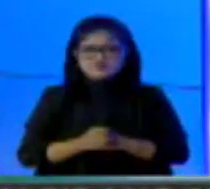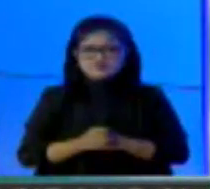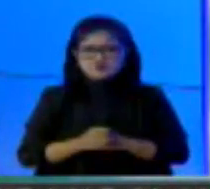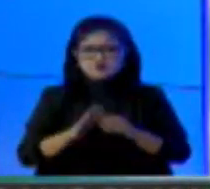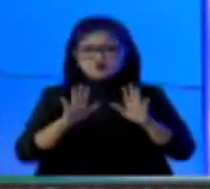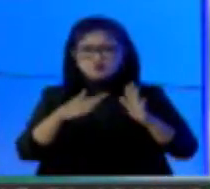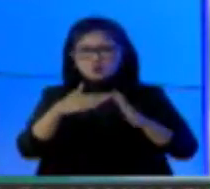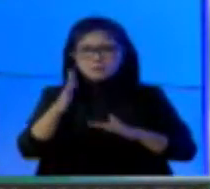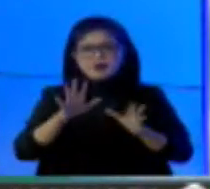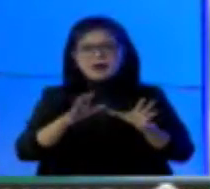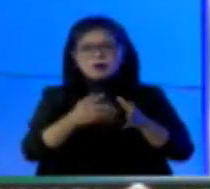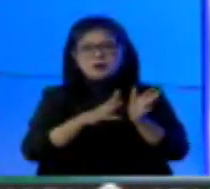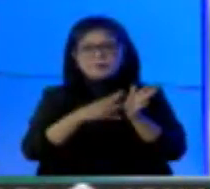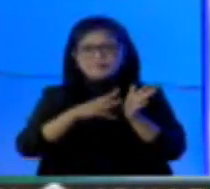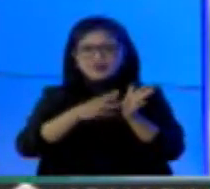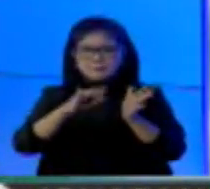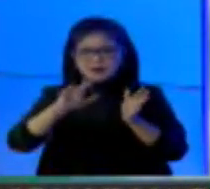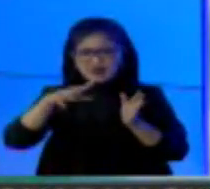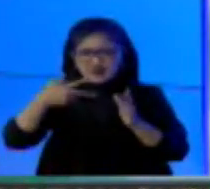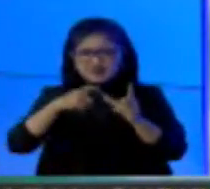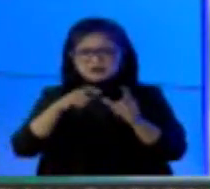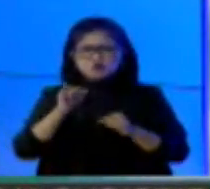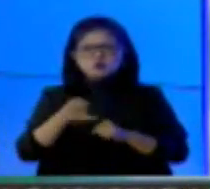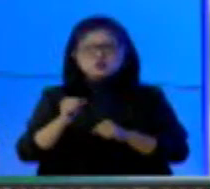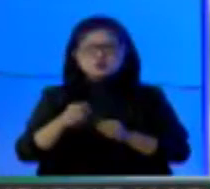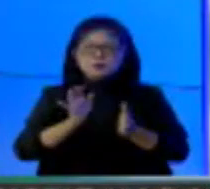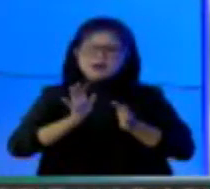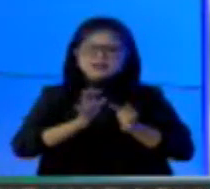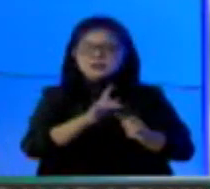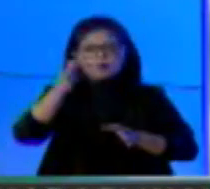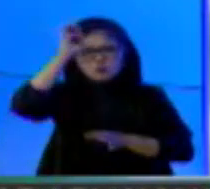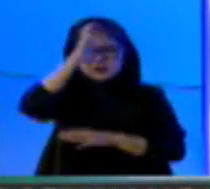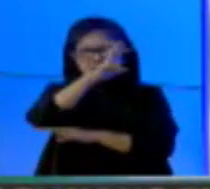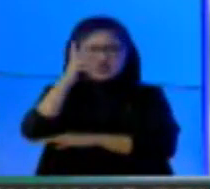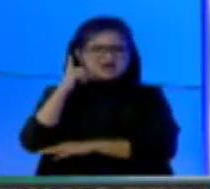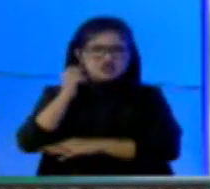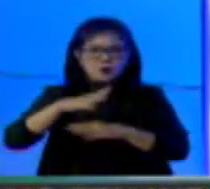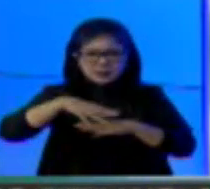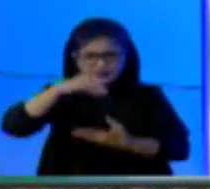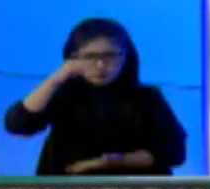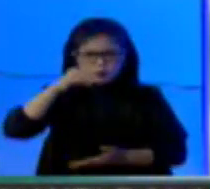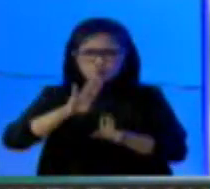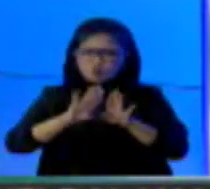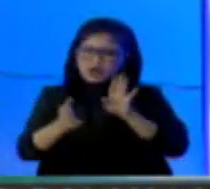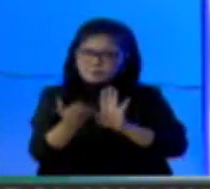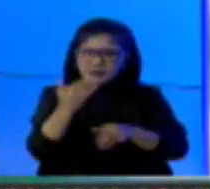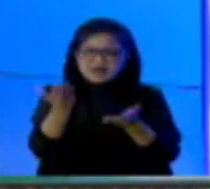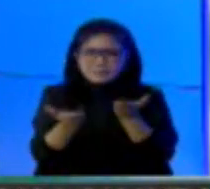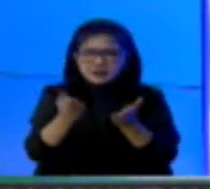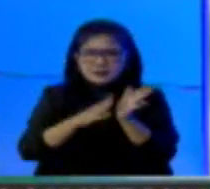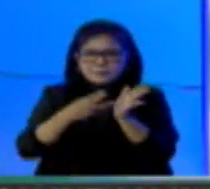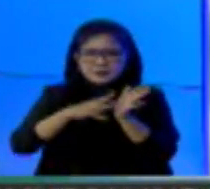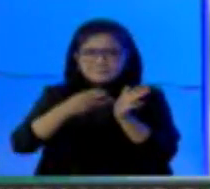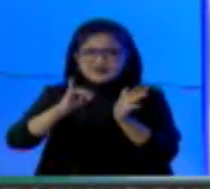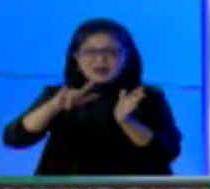Pemirsa, puluhan anggota MeMiles justru mendesak Polda Jawa Timur membuka kembali aplikasi MeMiles meski MeMiles sudah